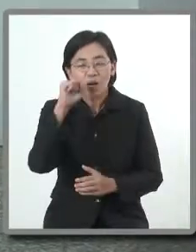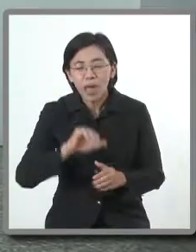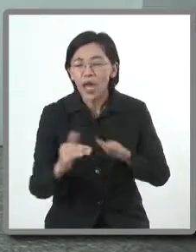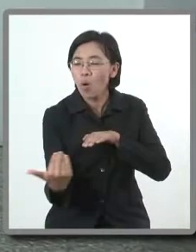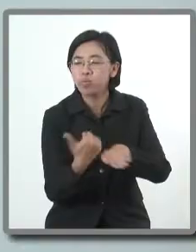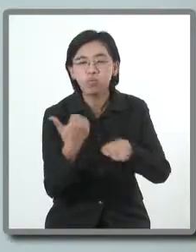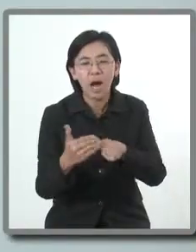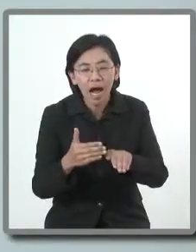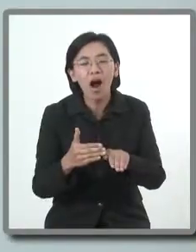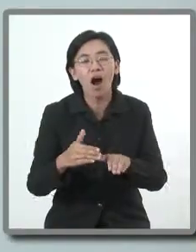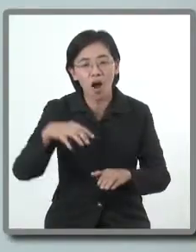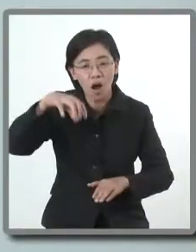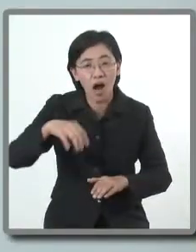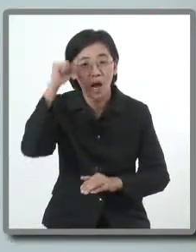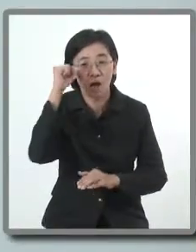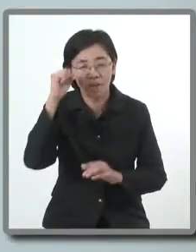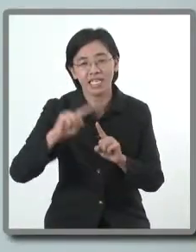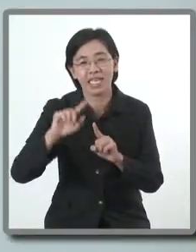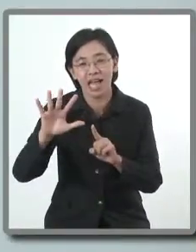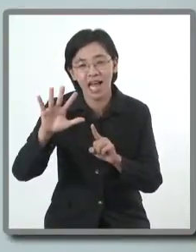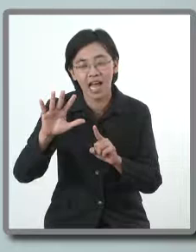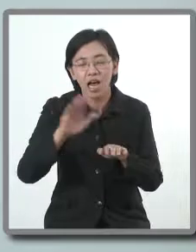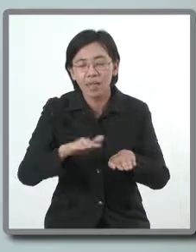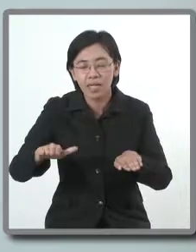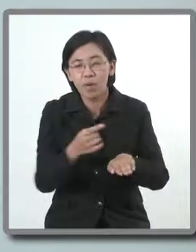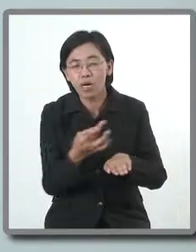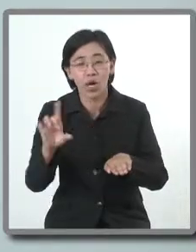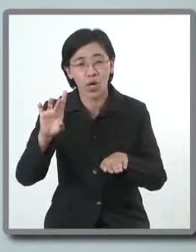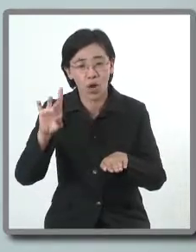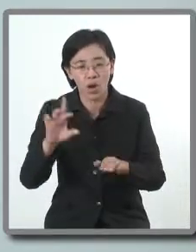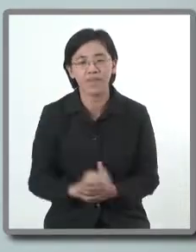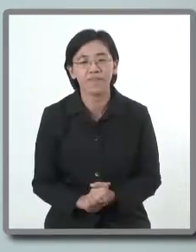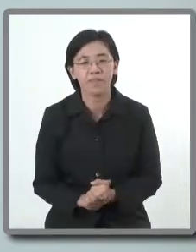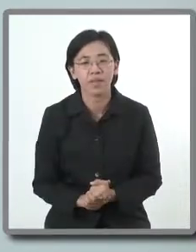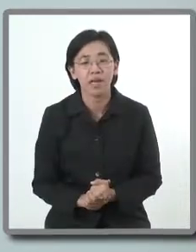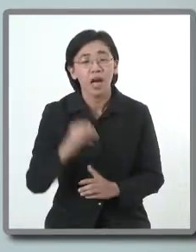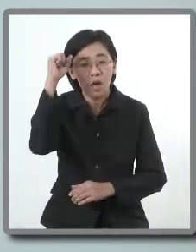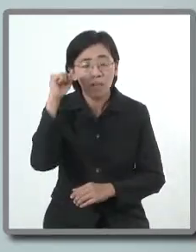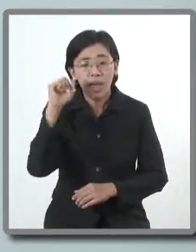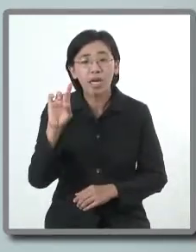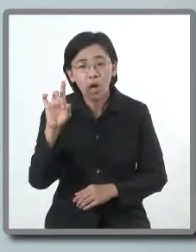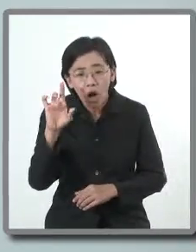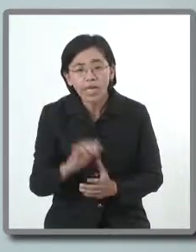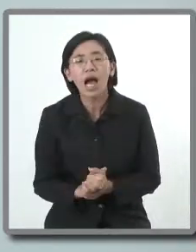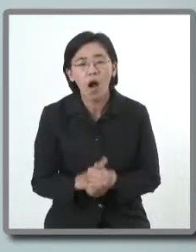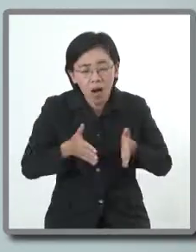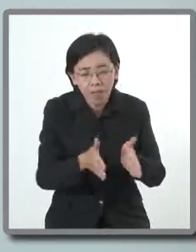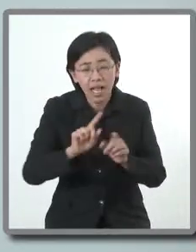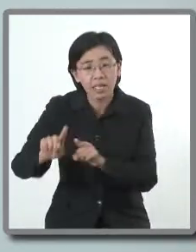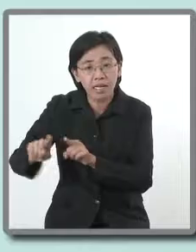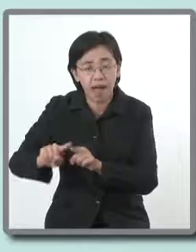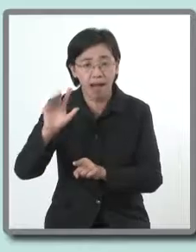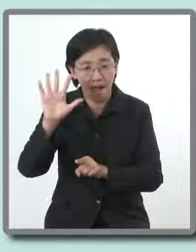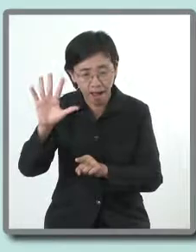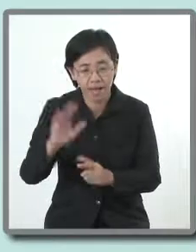ของเขตการรถที่5เนี่ย100คันนะครับใน100คันเนี่ยนะครับก็วิ่งในเส้นทาง5เส้นทางด้